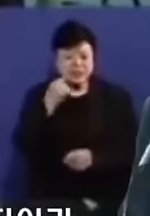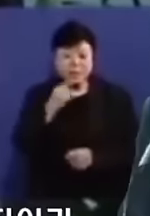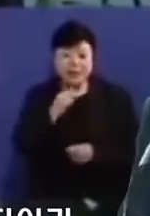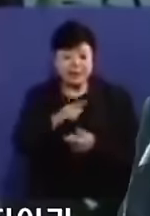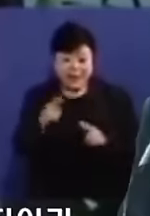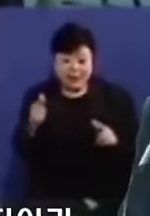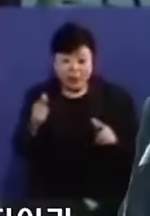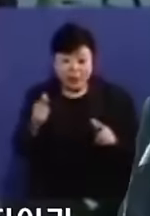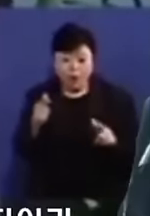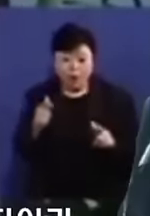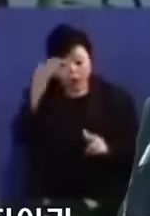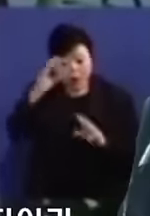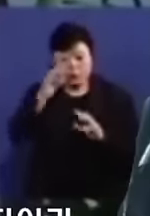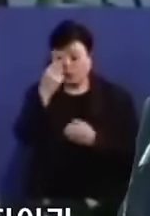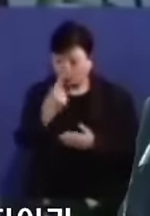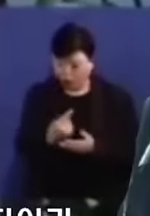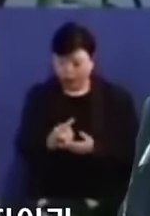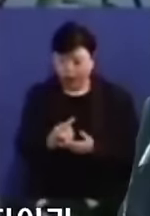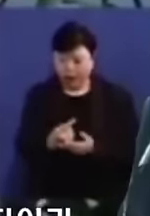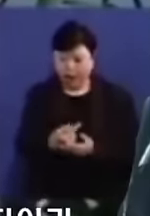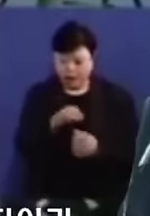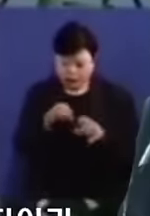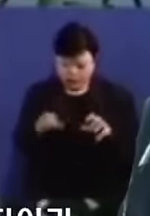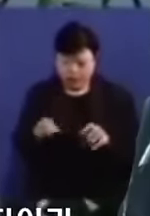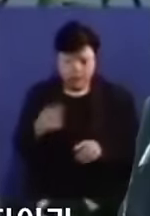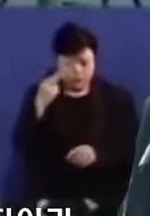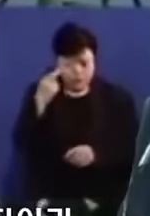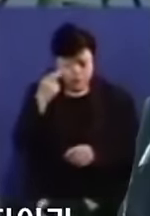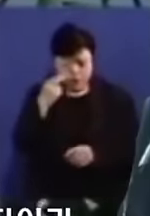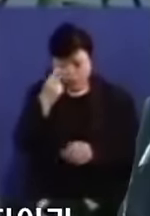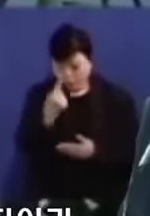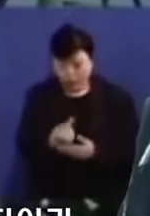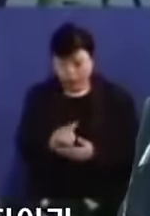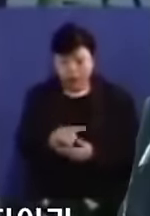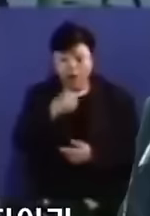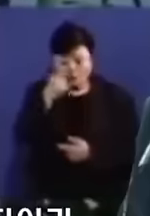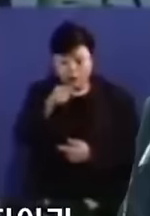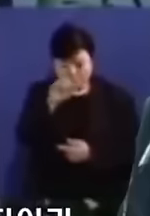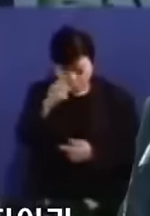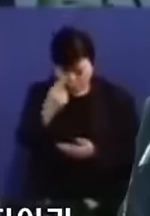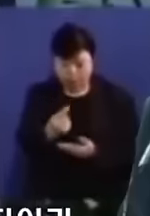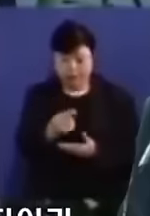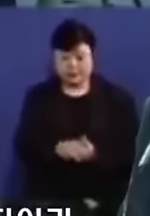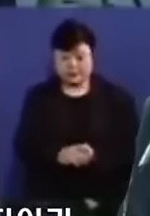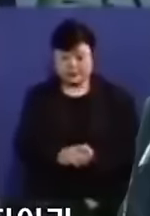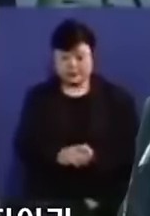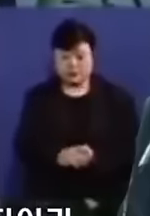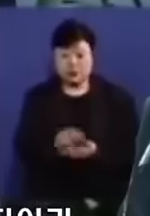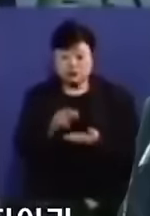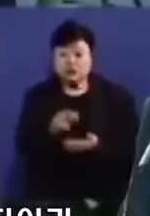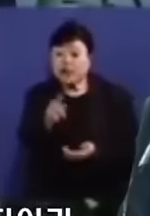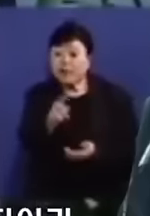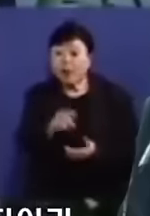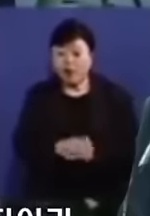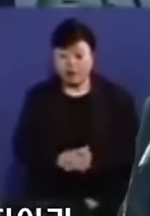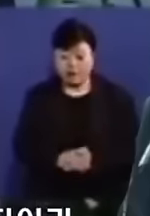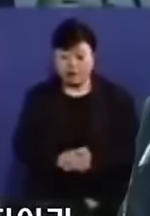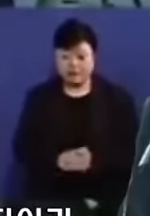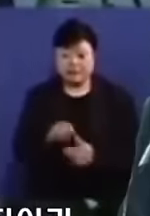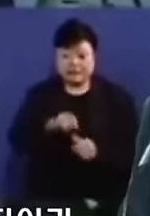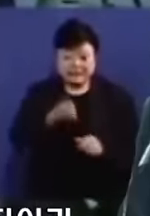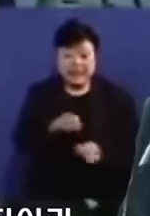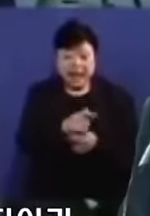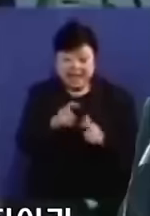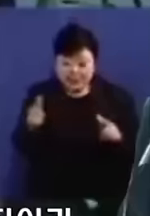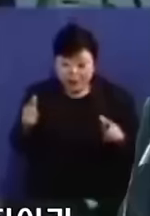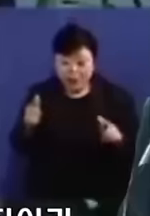일본에만 오는 것이 아니다. 한국에도 올 수 있고 미국에도 올 수 있고 구라파에도 올 수 있다. 문제는 재앙이